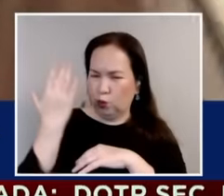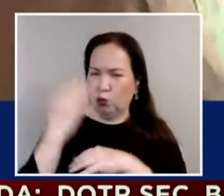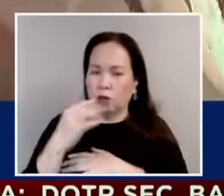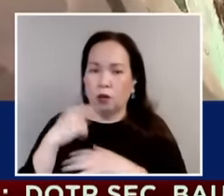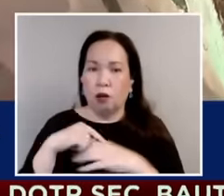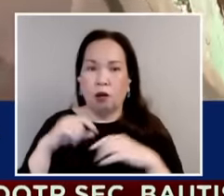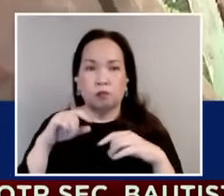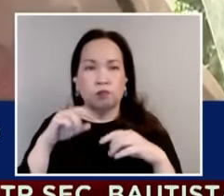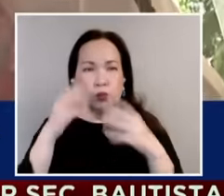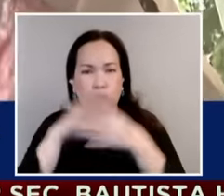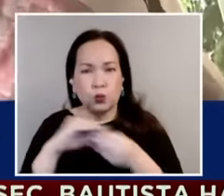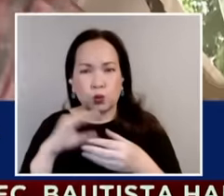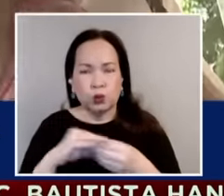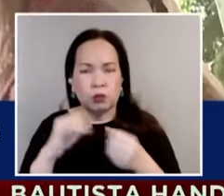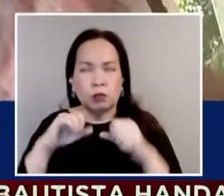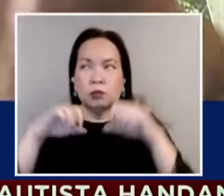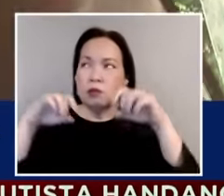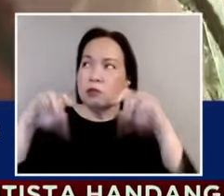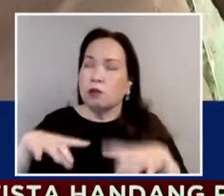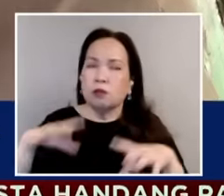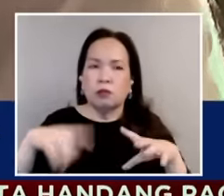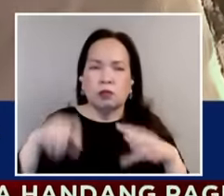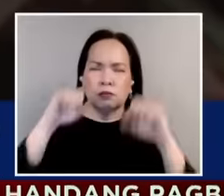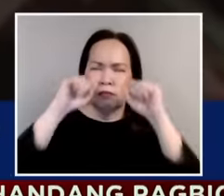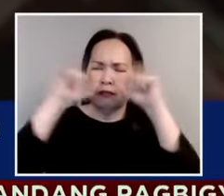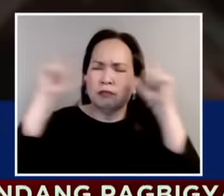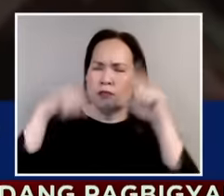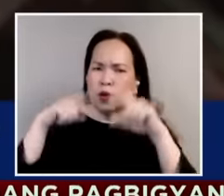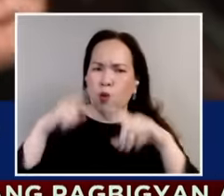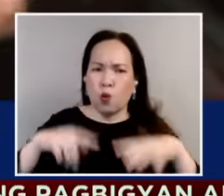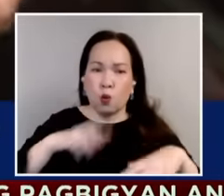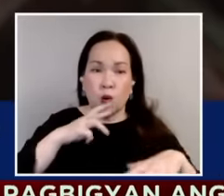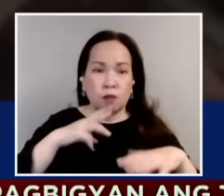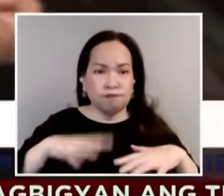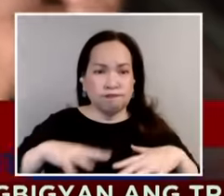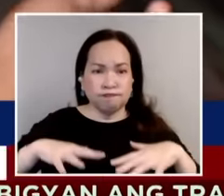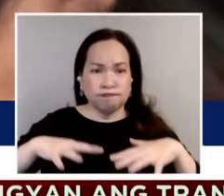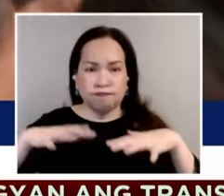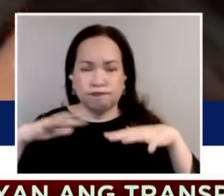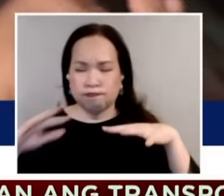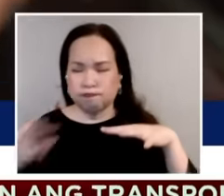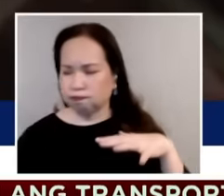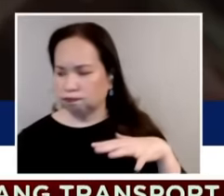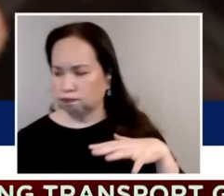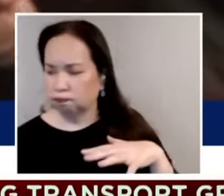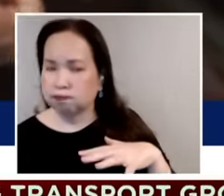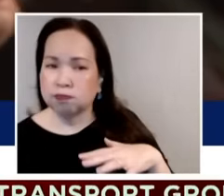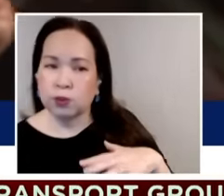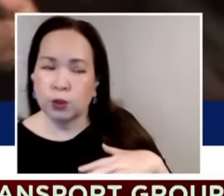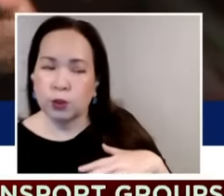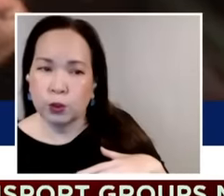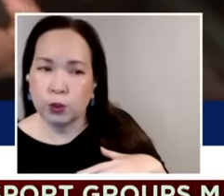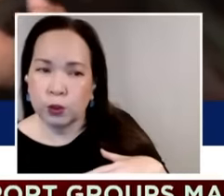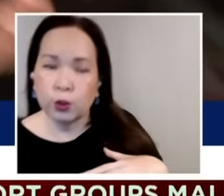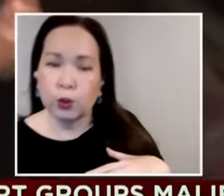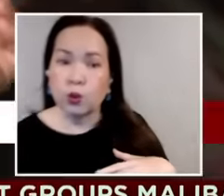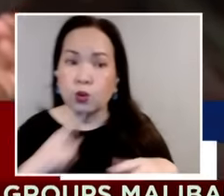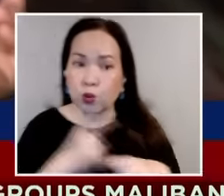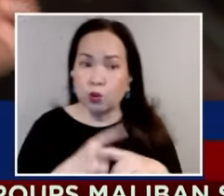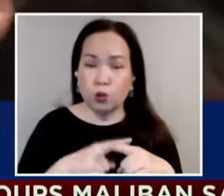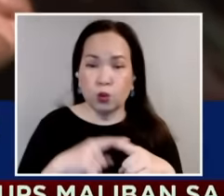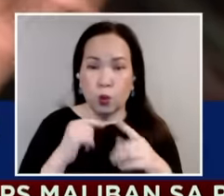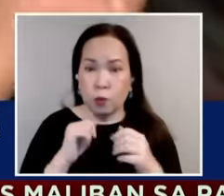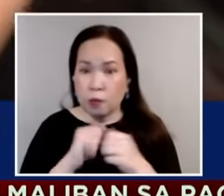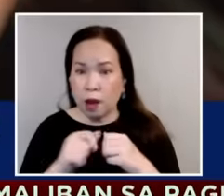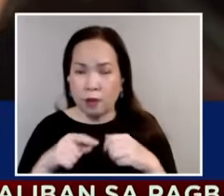lang sila ng biglang pagtaas ng tubig baha. Pagtingin ko doon sa ano, kasi malapit ko na daan sa sapa. Pagdating